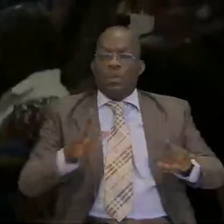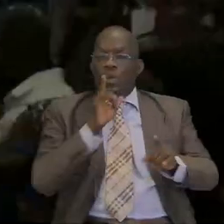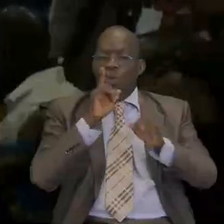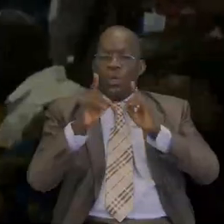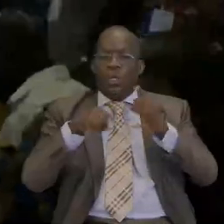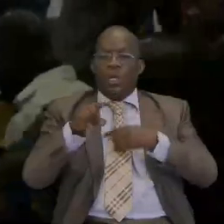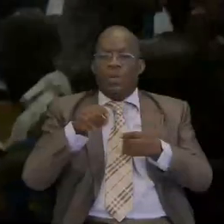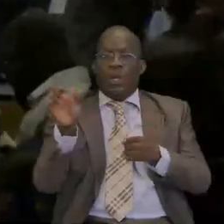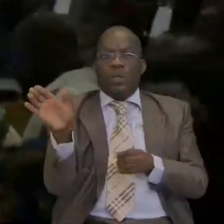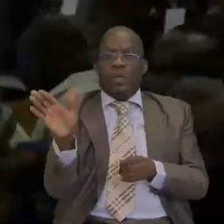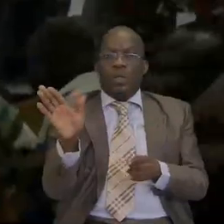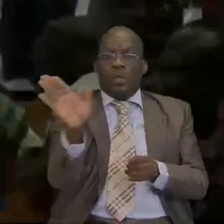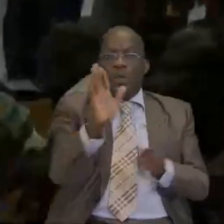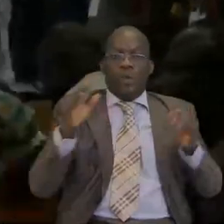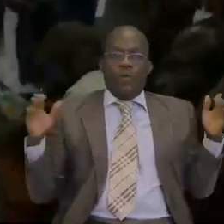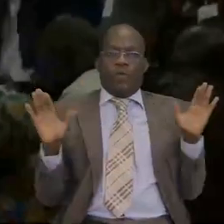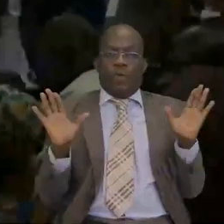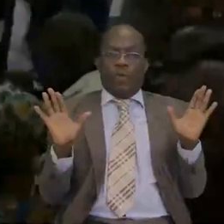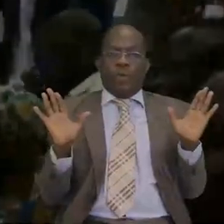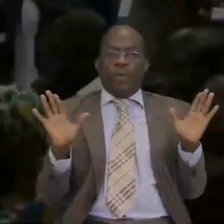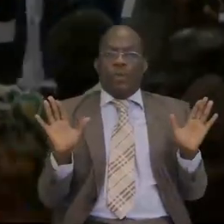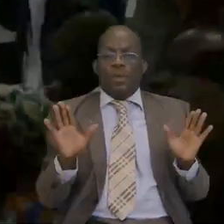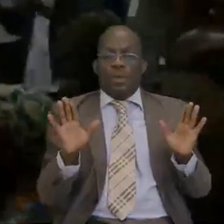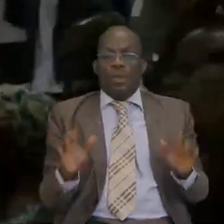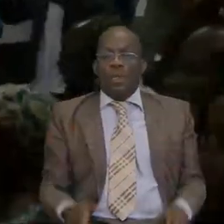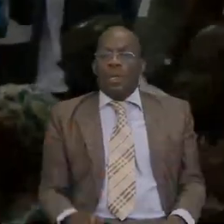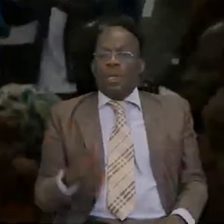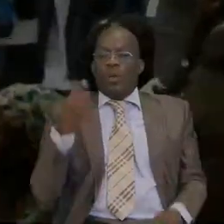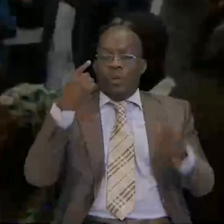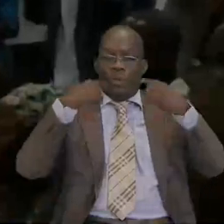Ne parle pas de ta crainte. Proclame cette puissance.